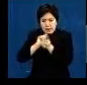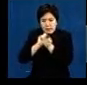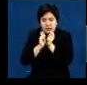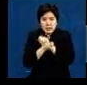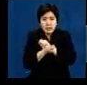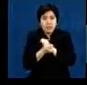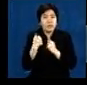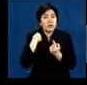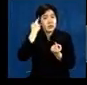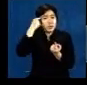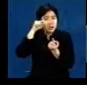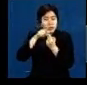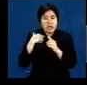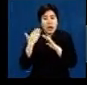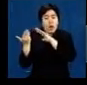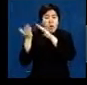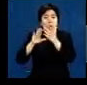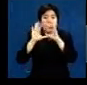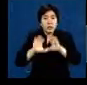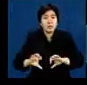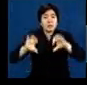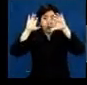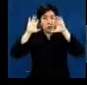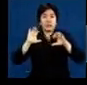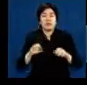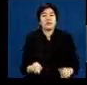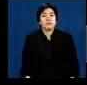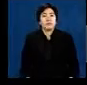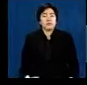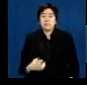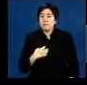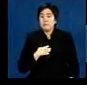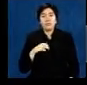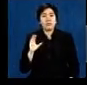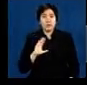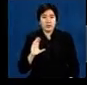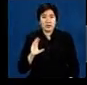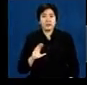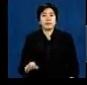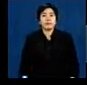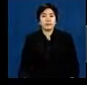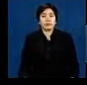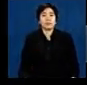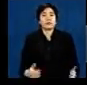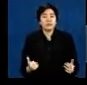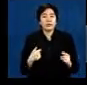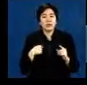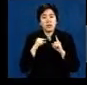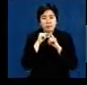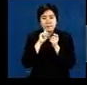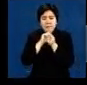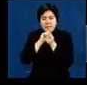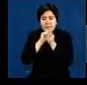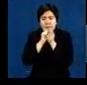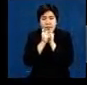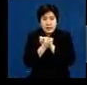โดยมีเจตนาที่จะล้มล้างรัฐบาลและระบอบประชาธิปไตยอีกครั้งการบิดเบือนนั้น